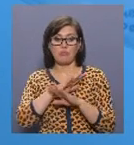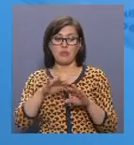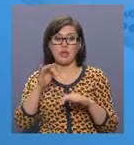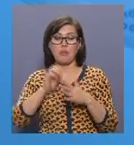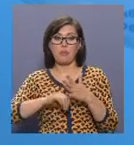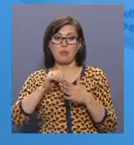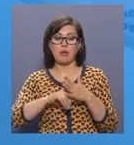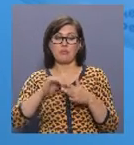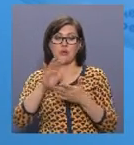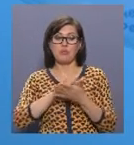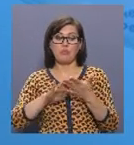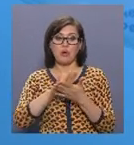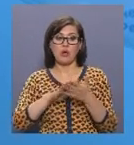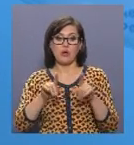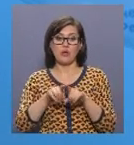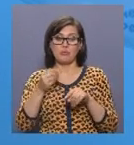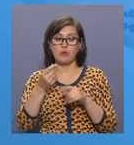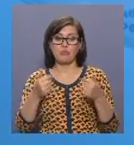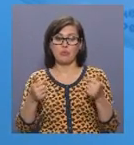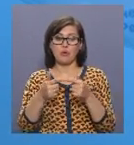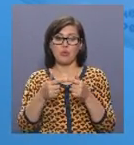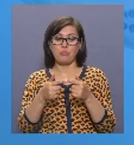себебі ешқандай қаржылық ұйым